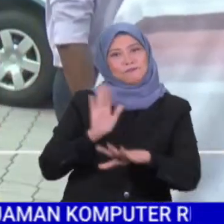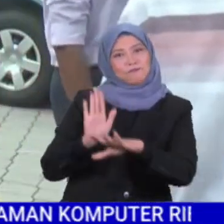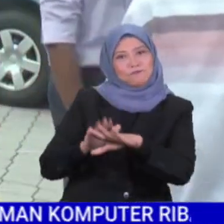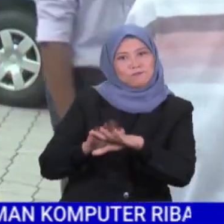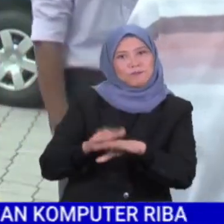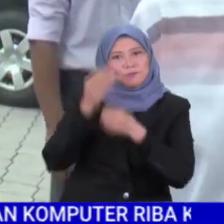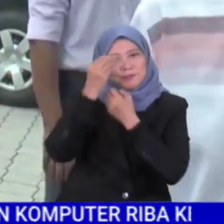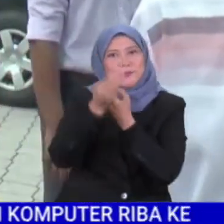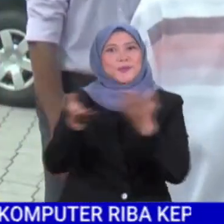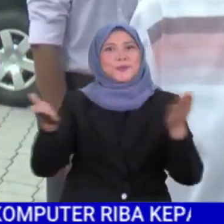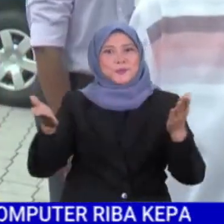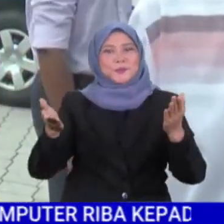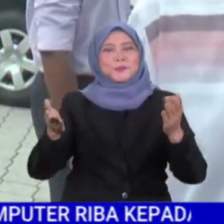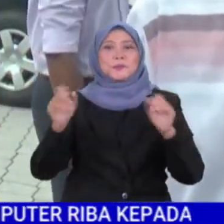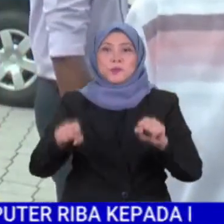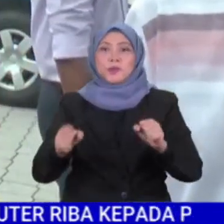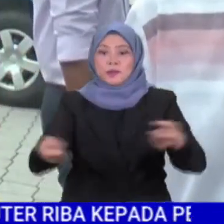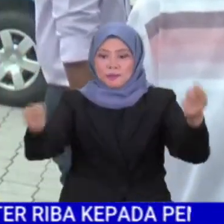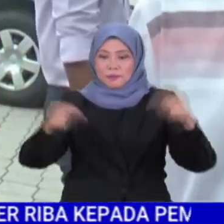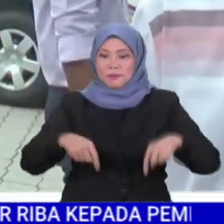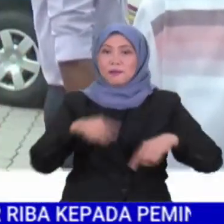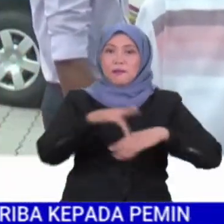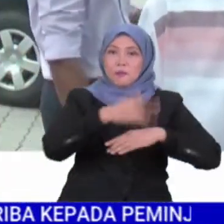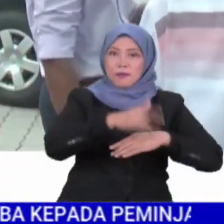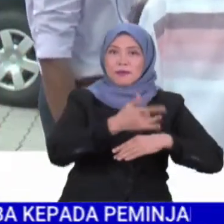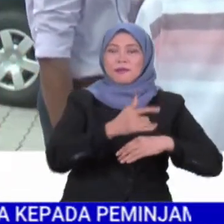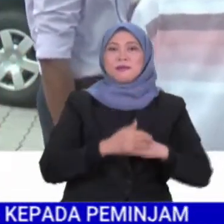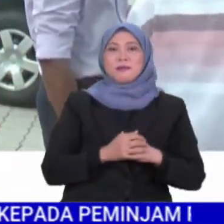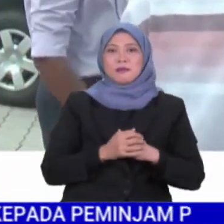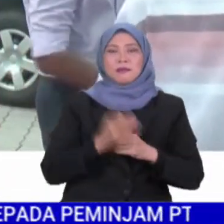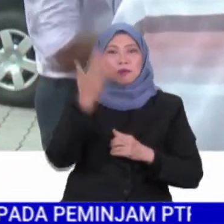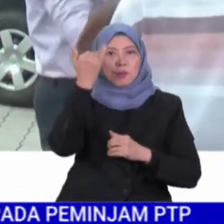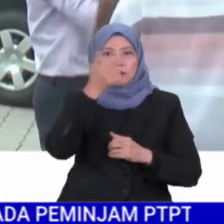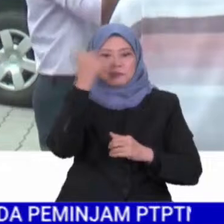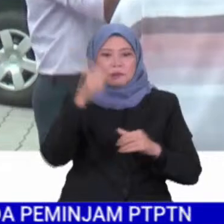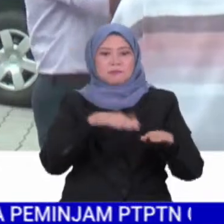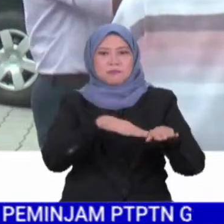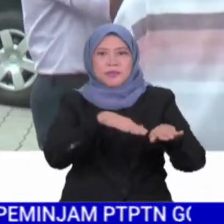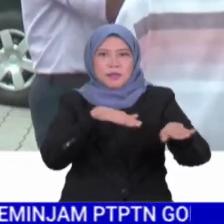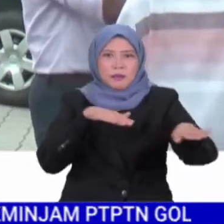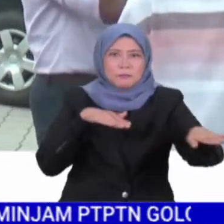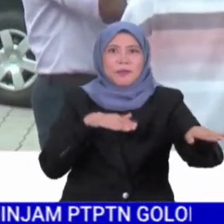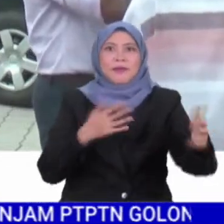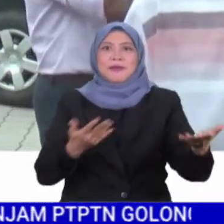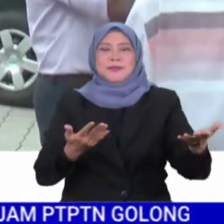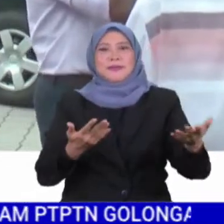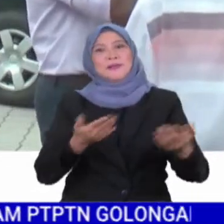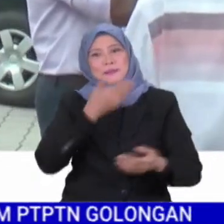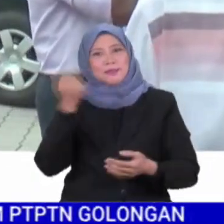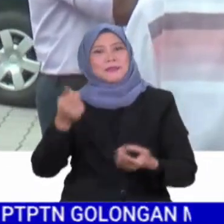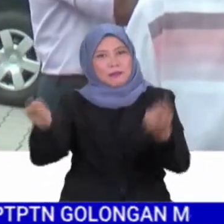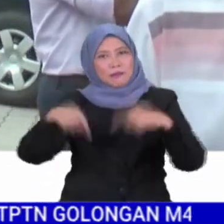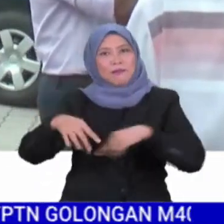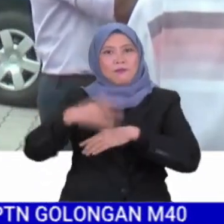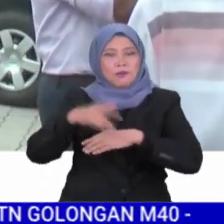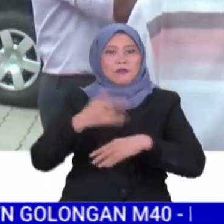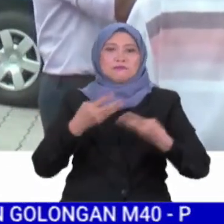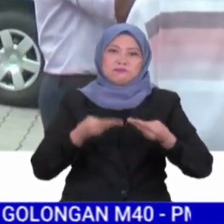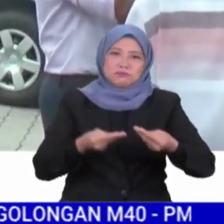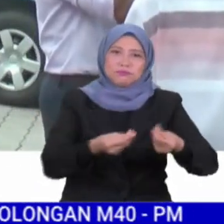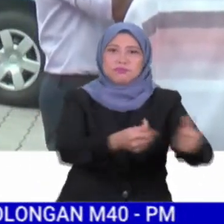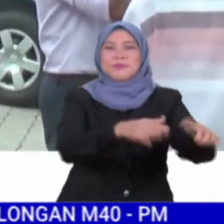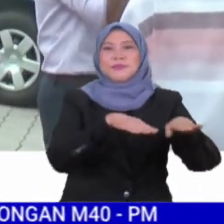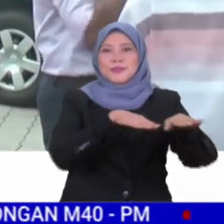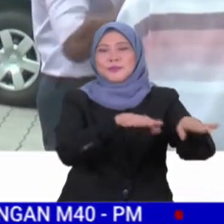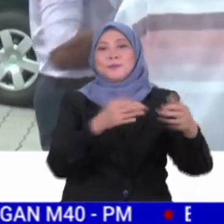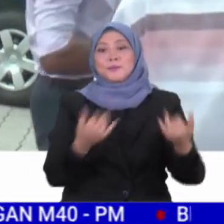mengesyorkan agar mereka boleh datang awal dulu bagi mengelakkan kesesakan. Walaubagaimanapun pihak polis terutamanya